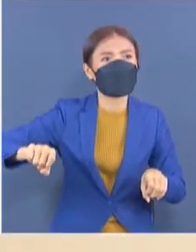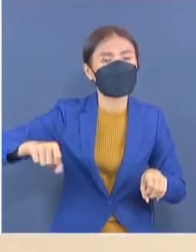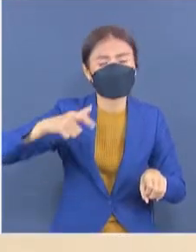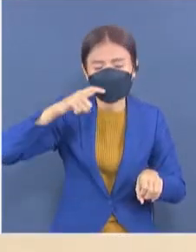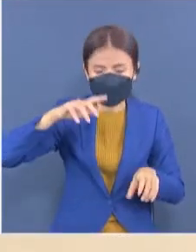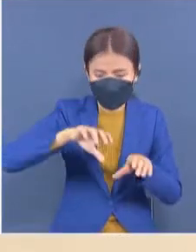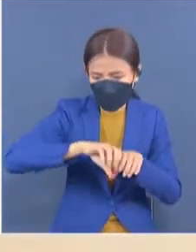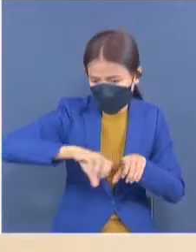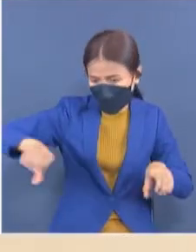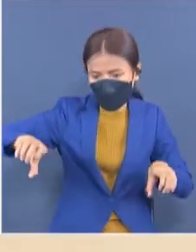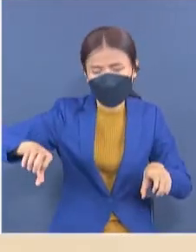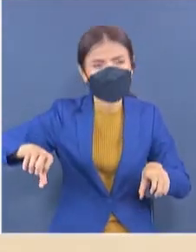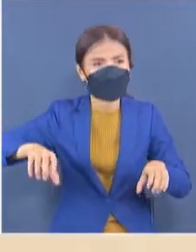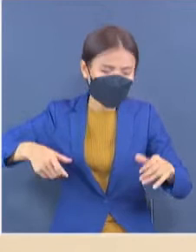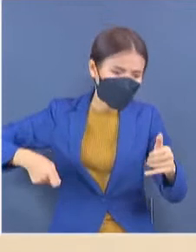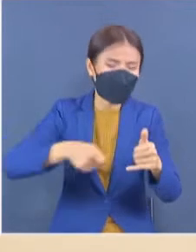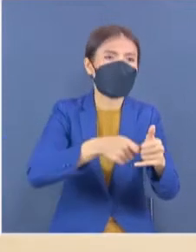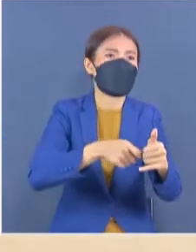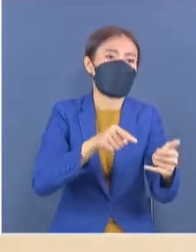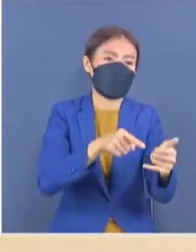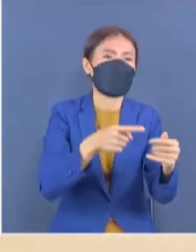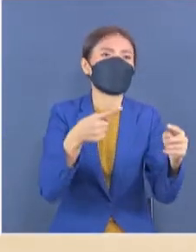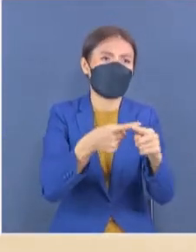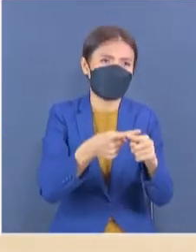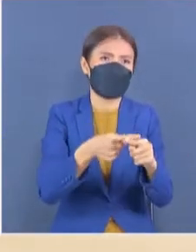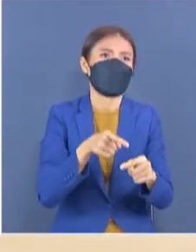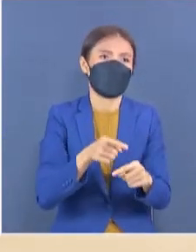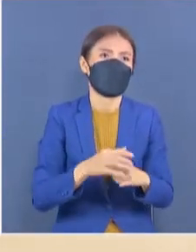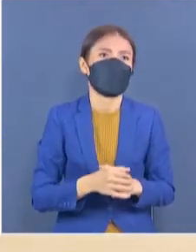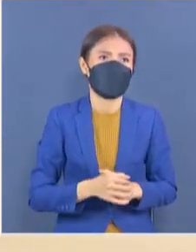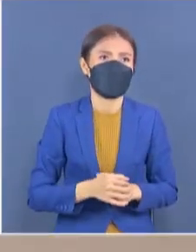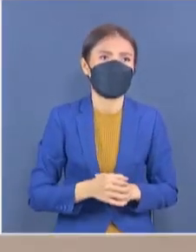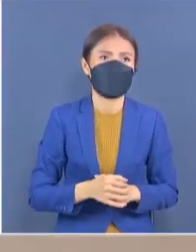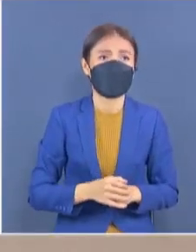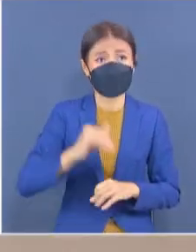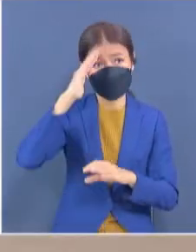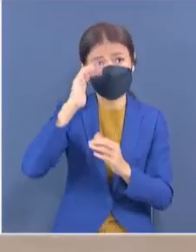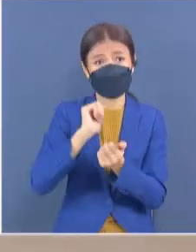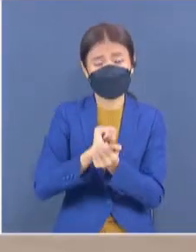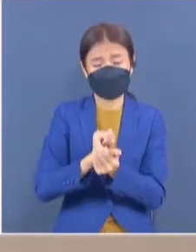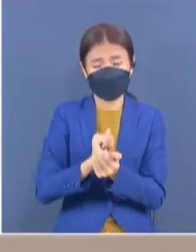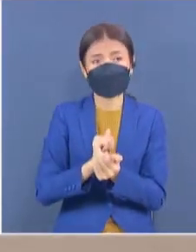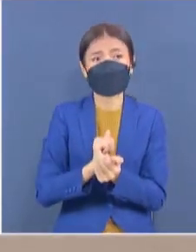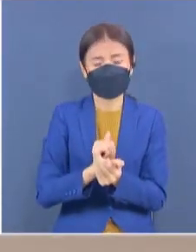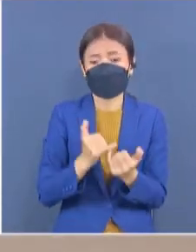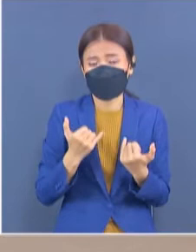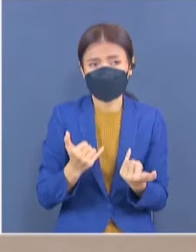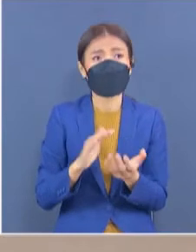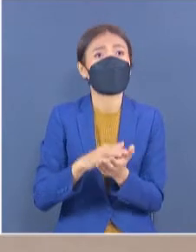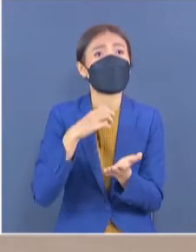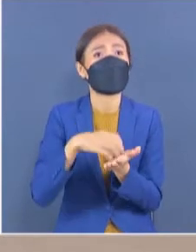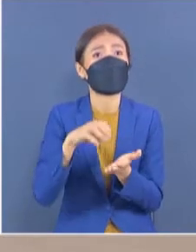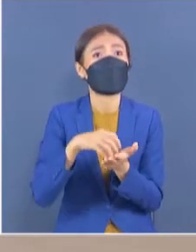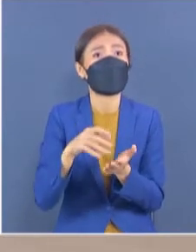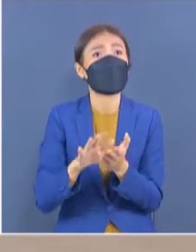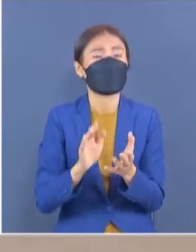ใช้แทงเข้าไปทำให้นายยุทธศาสตร์เนี่ยได้รับบาดเจ็บนะครับส่วนตำรวจทางสภ.ท่าอากาศยานสุวรรณภูมิก็ให้ข้อมูลเพิ่มเติมครับว่าต